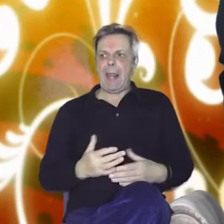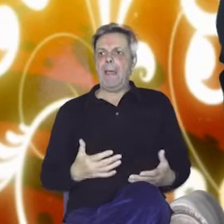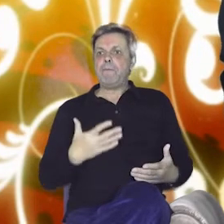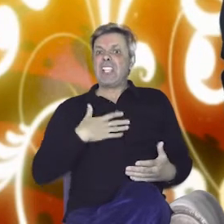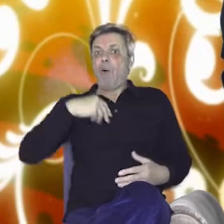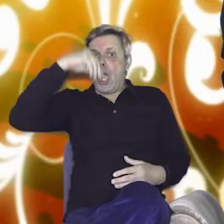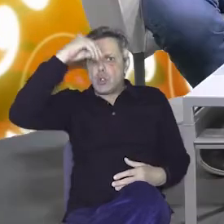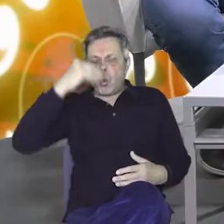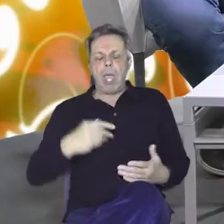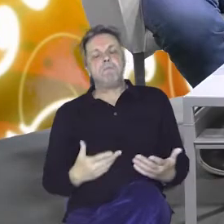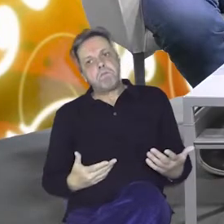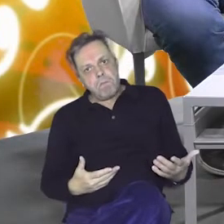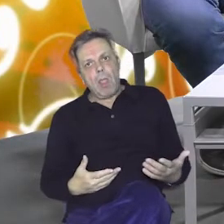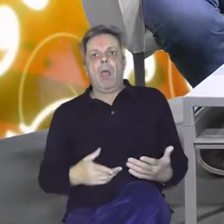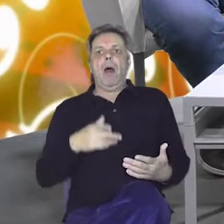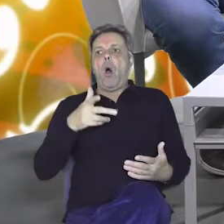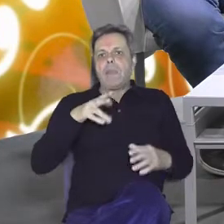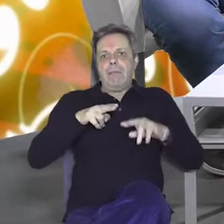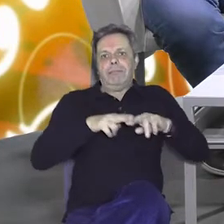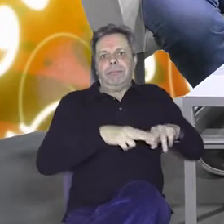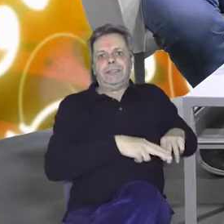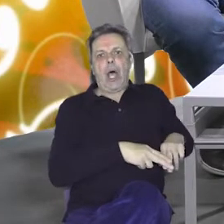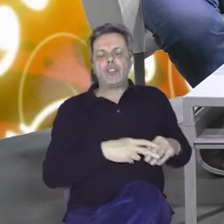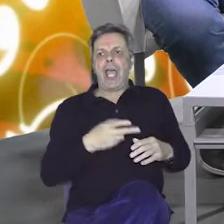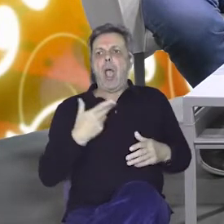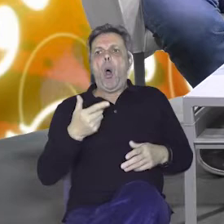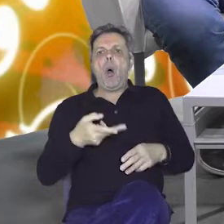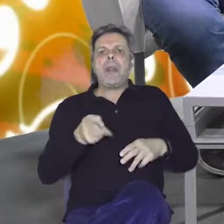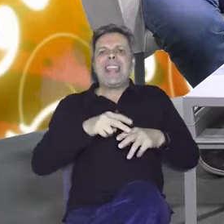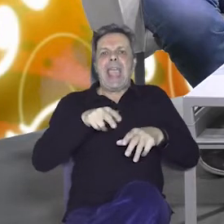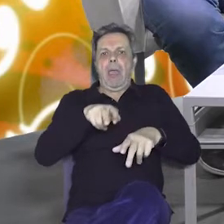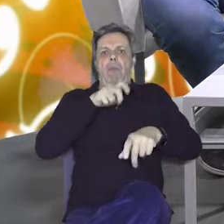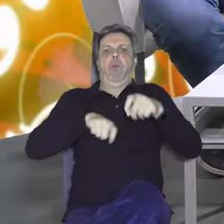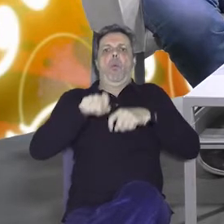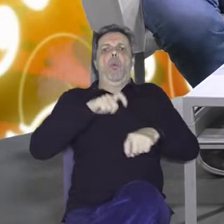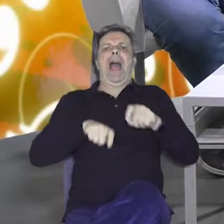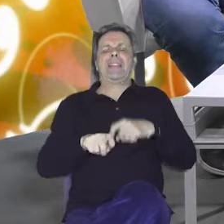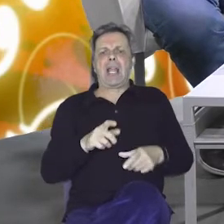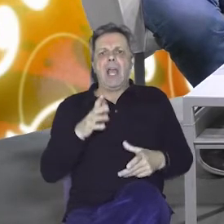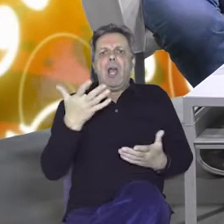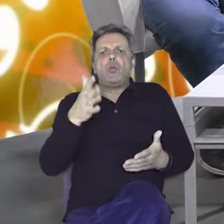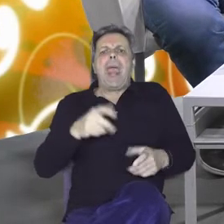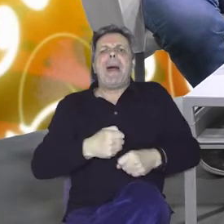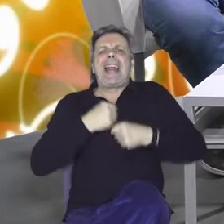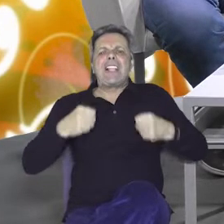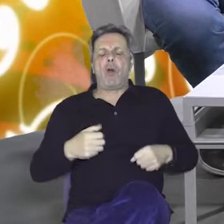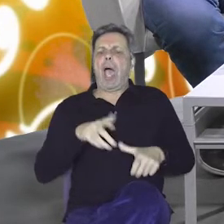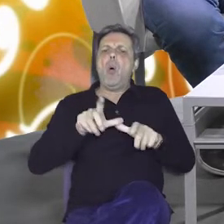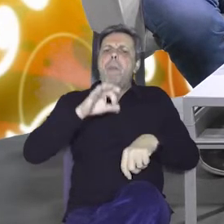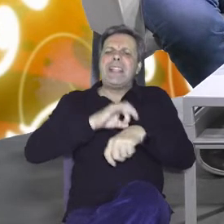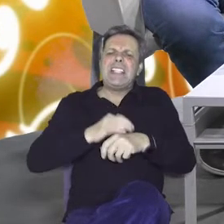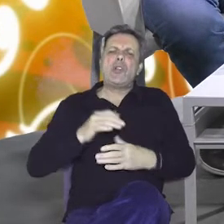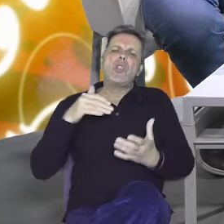onda je zaostao, on više korača unatrag, nema tu više razvoja i u medicini se zapravo treba